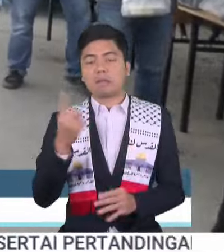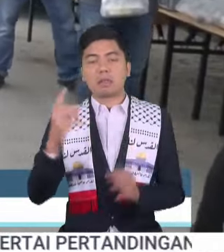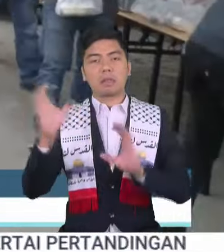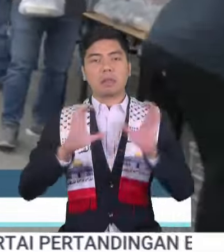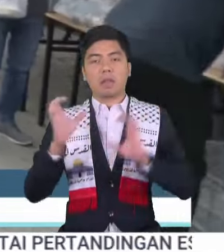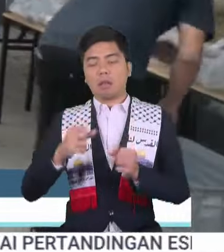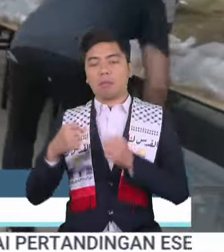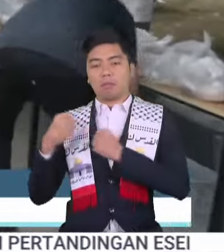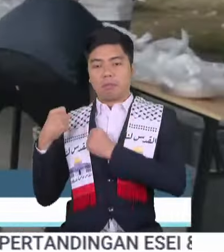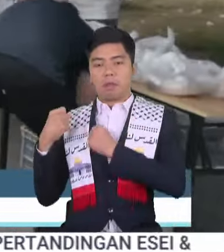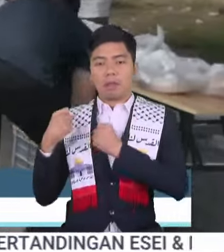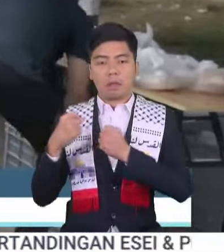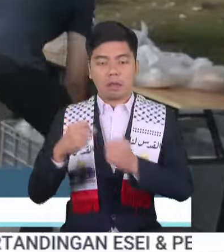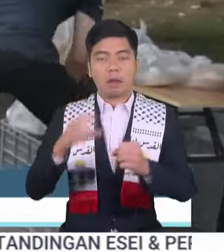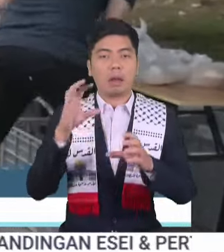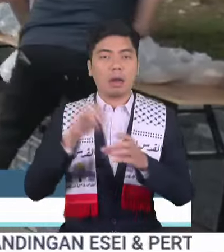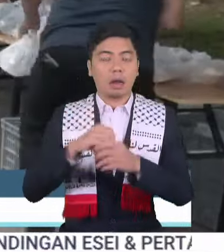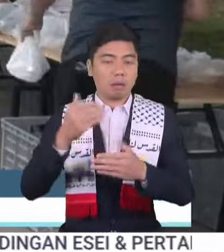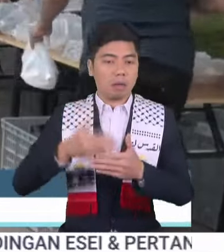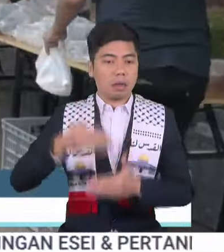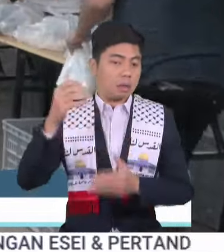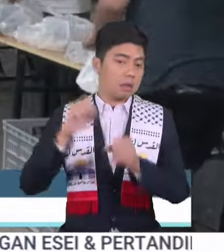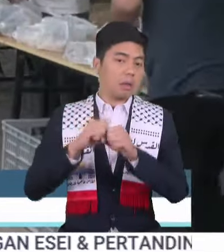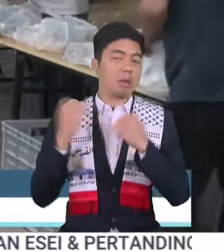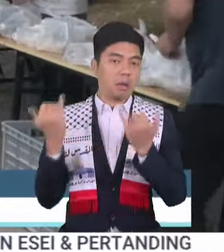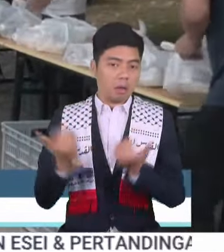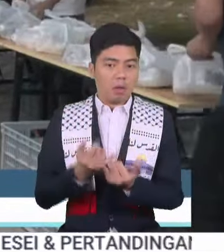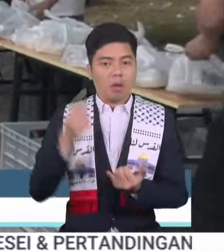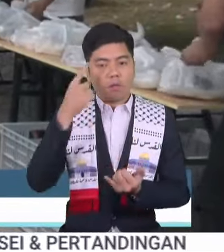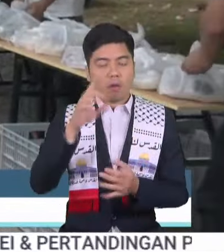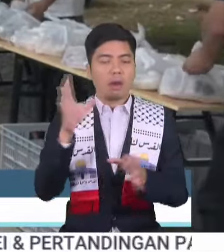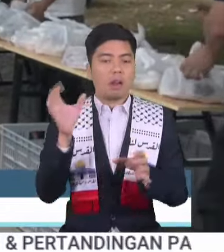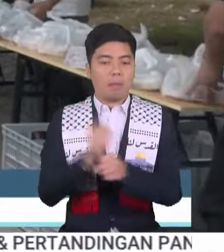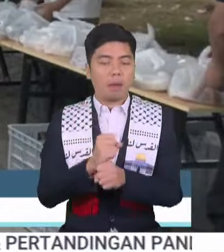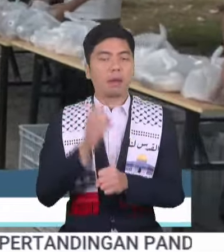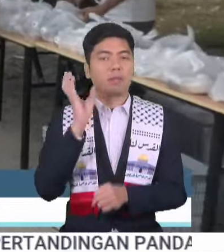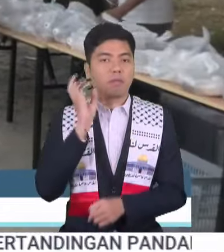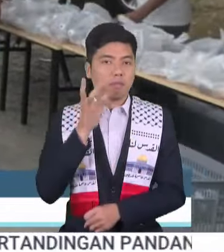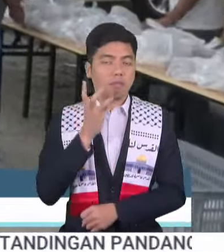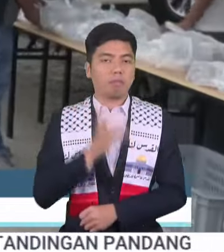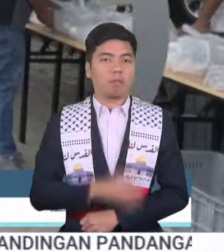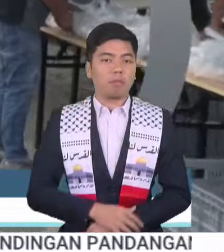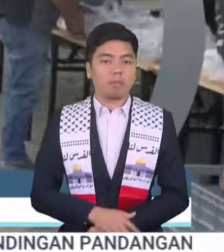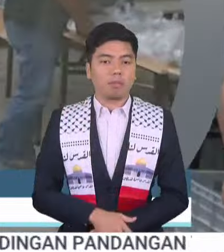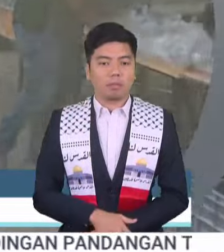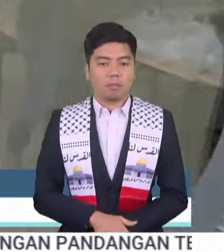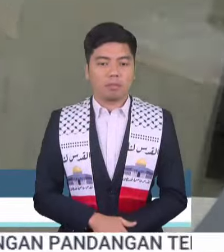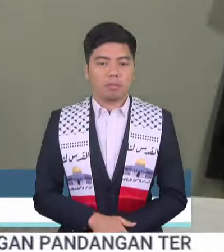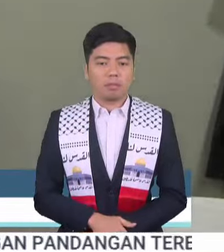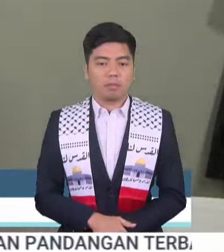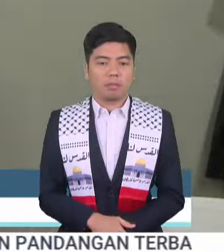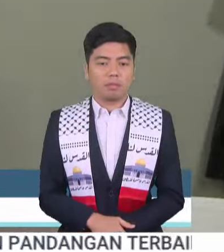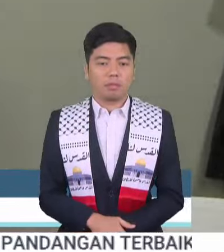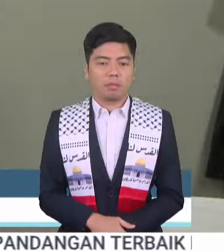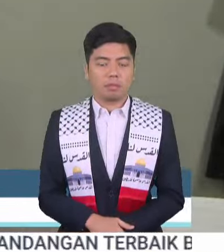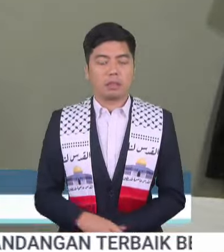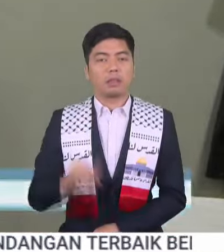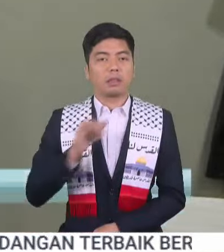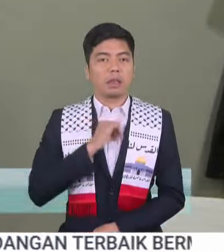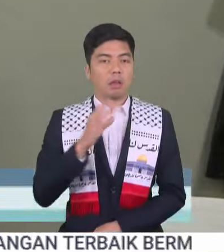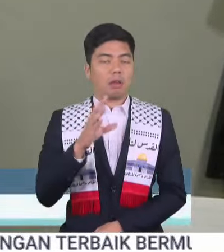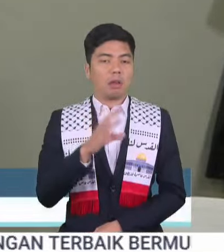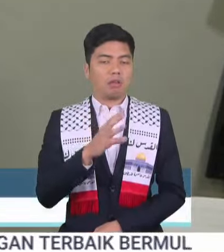memandu ke perkarangan pejabat syarikat ini untuk mendapatkan juadah. Saya dengan